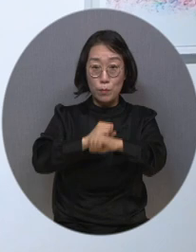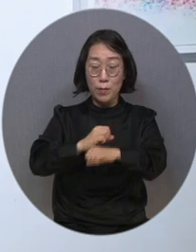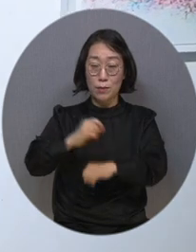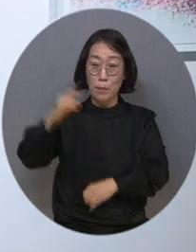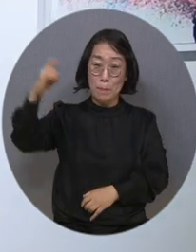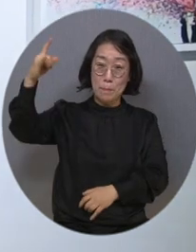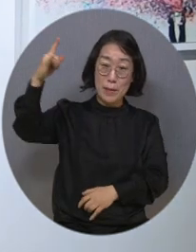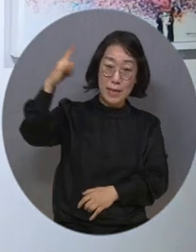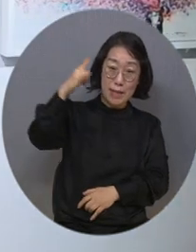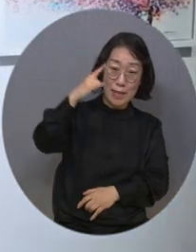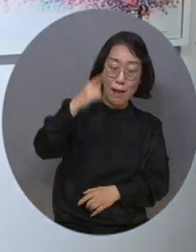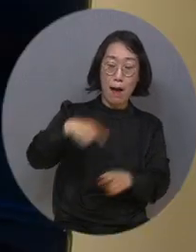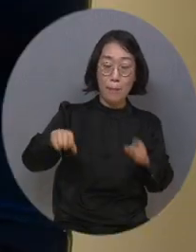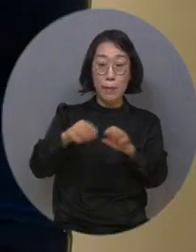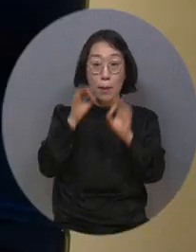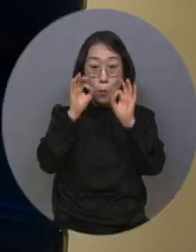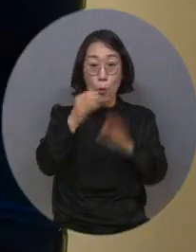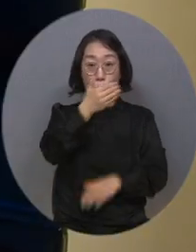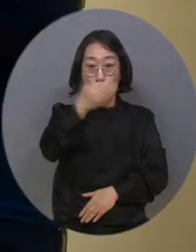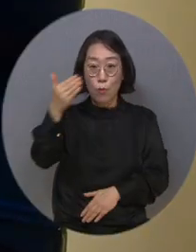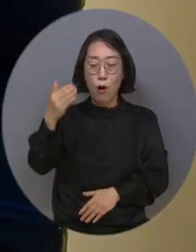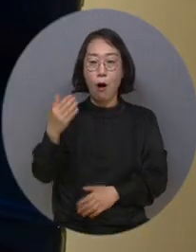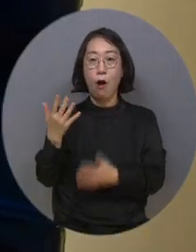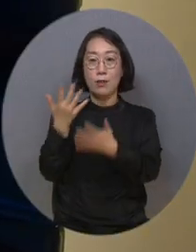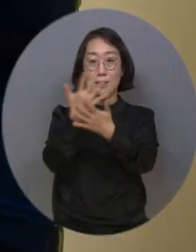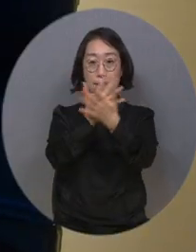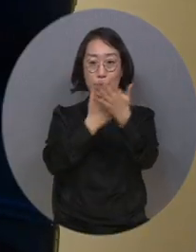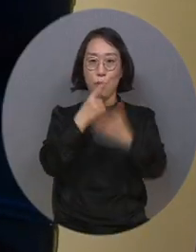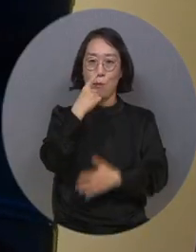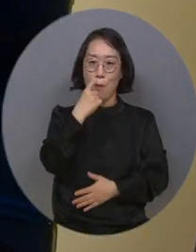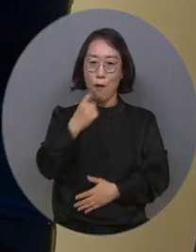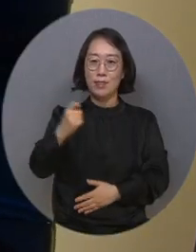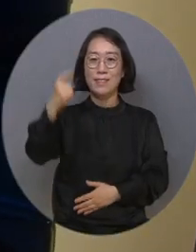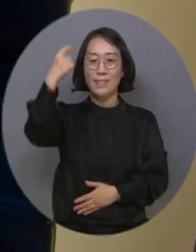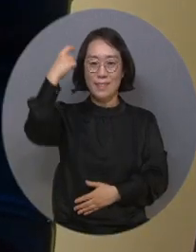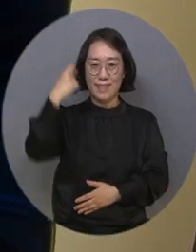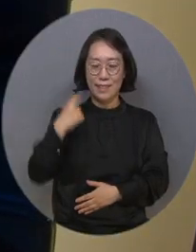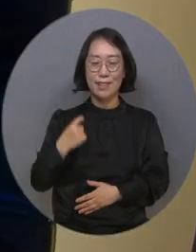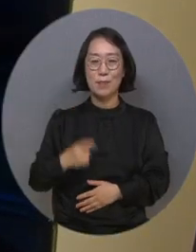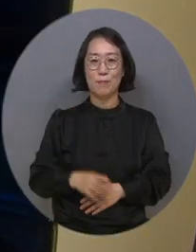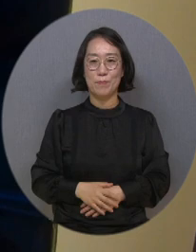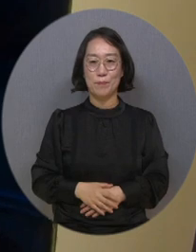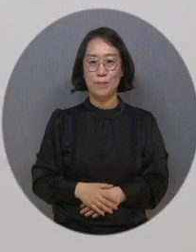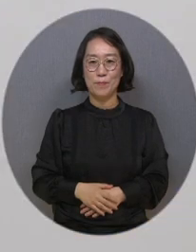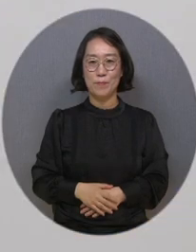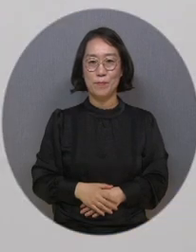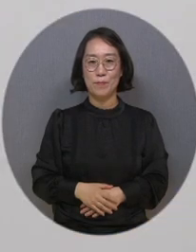달빛과 함께 비춰지는 매화는 신비롭고 몽환적인 느낌으로 다가옵니다.